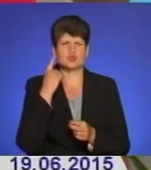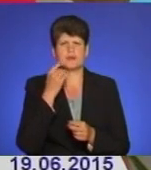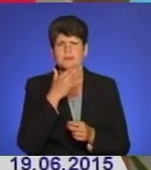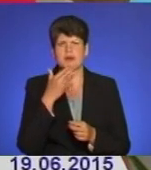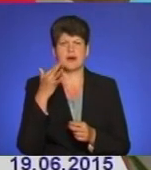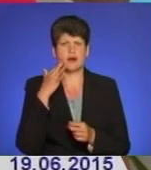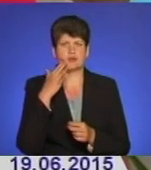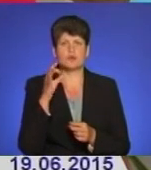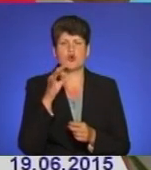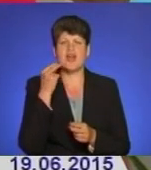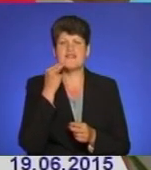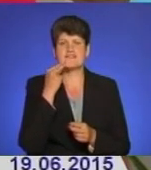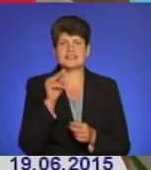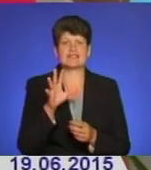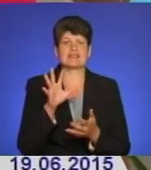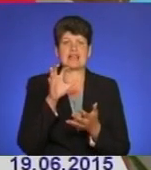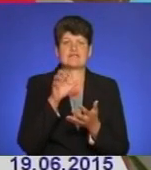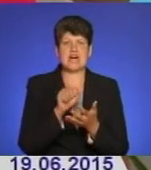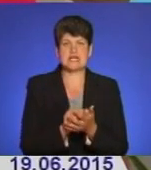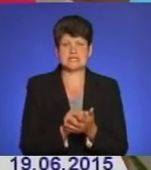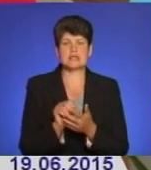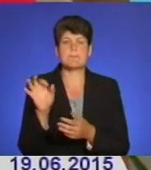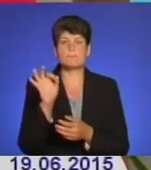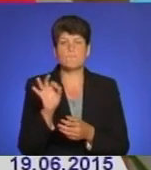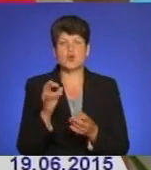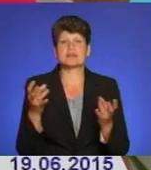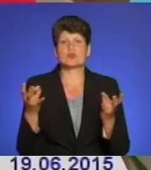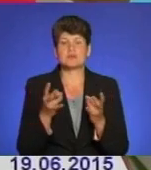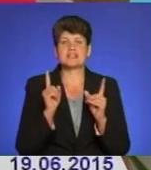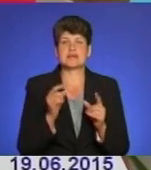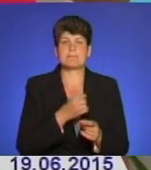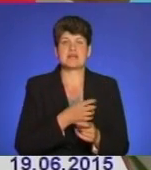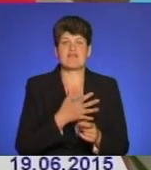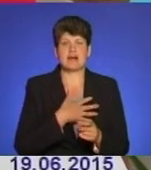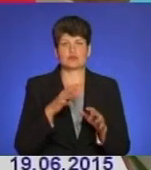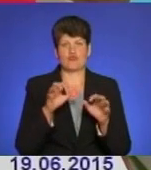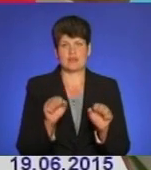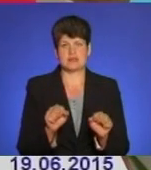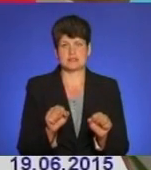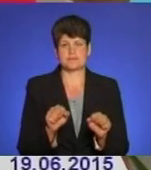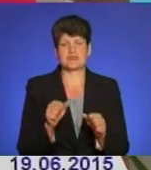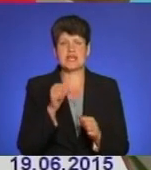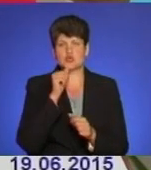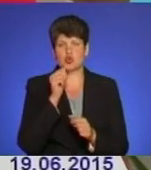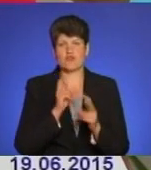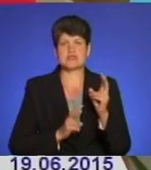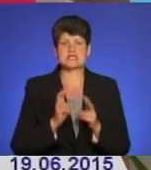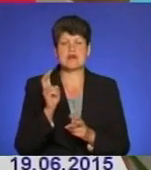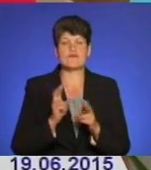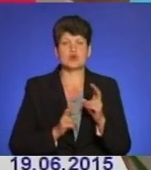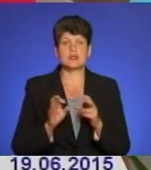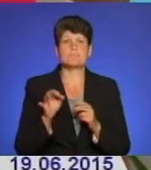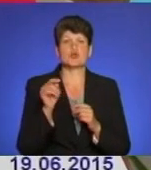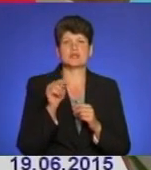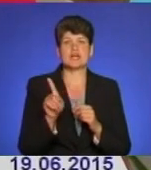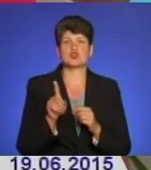про ефективних власників, про необхідність тільки приватного власника на цукрових заводах, про те,